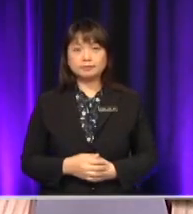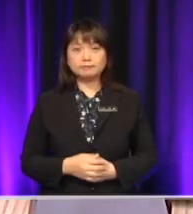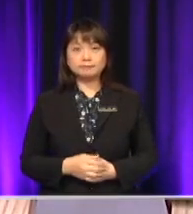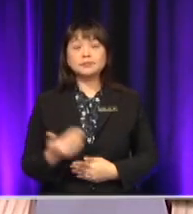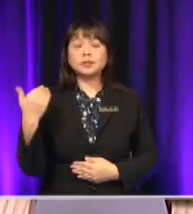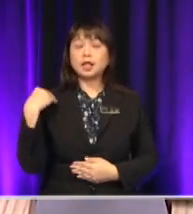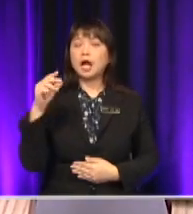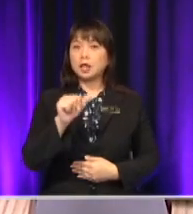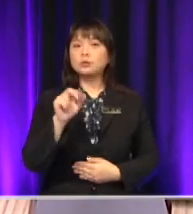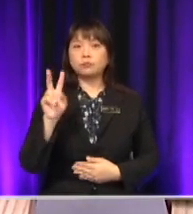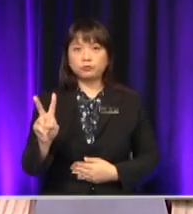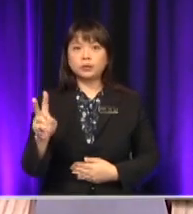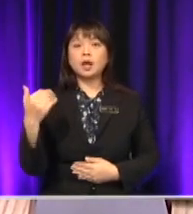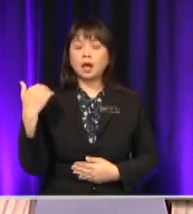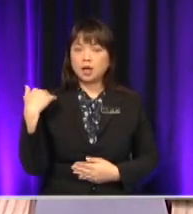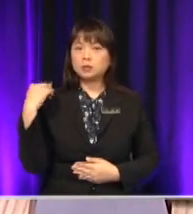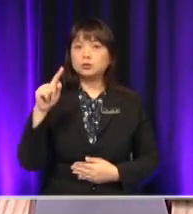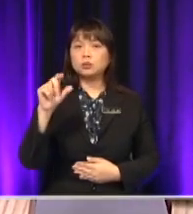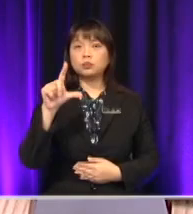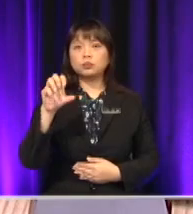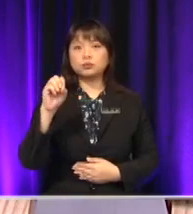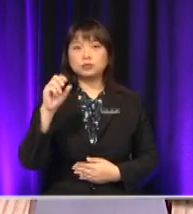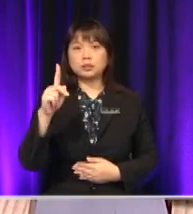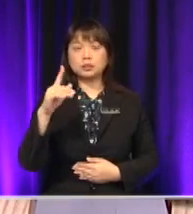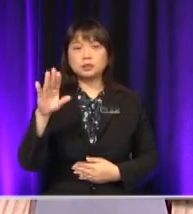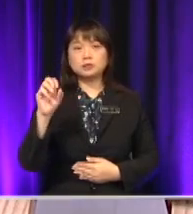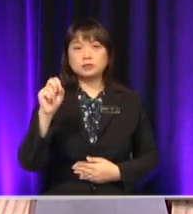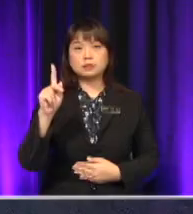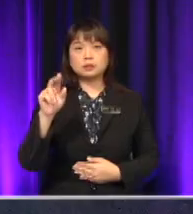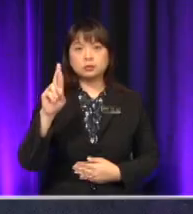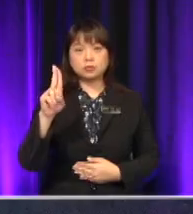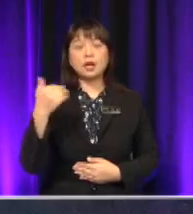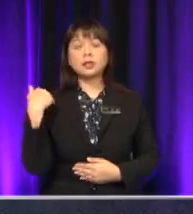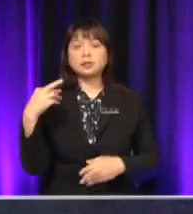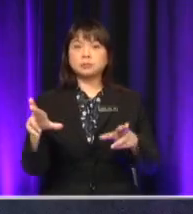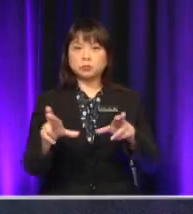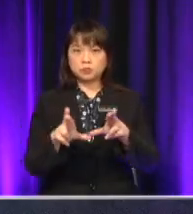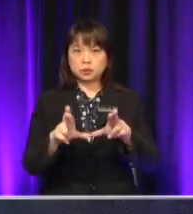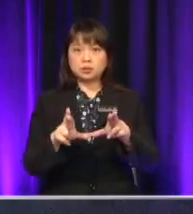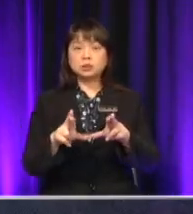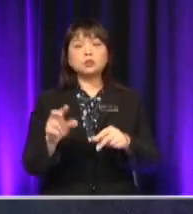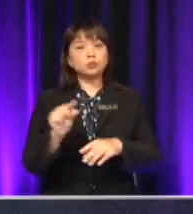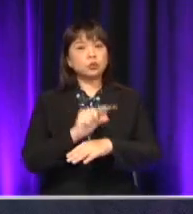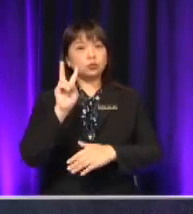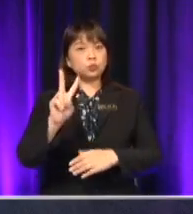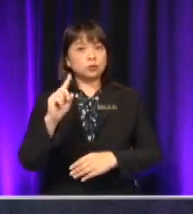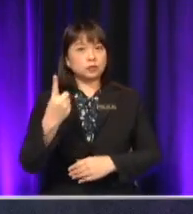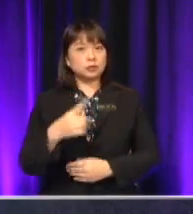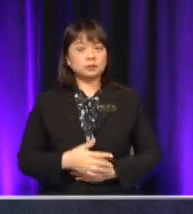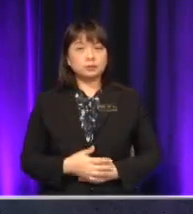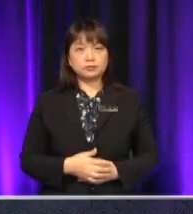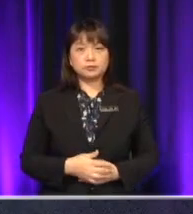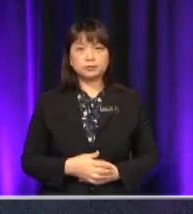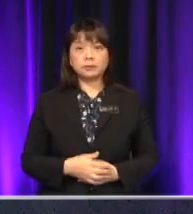angkut vernier, kita ada tolok skru mikrometer dan juga pembaris. Tapi Hanif sempat guna 2 je kan tadi? Tak apa, satu lagi nanti masuk mama